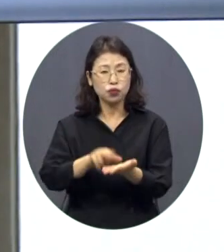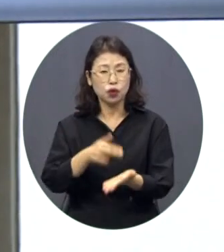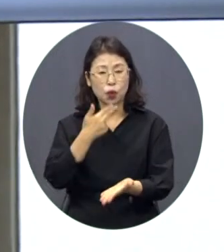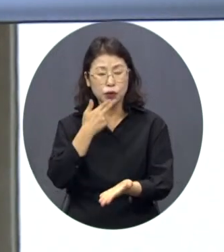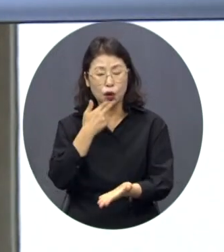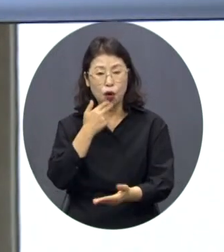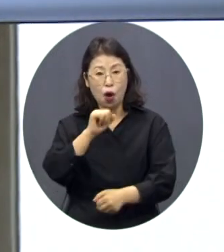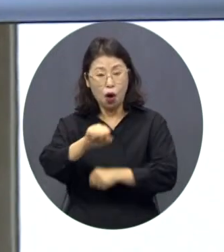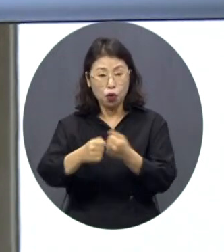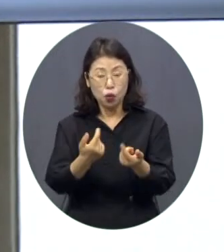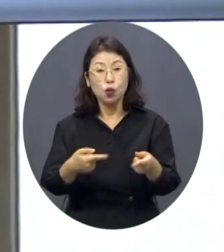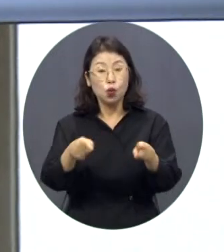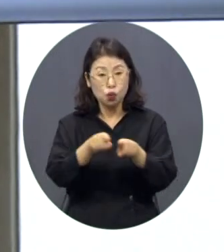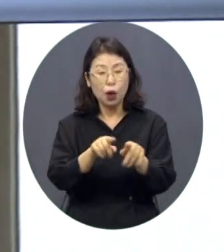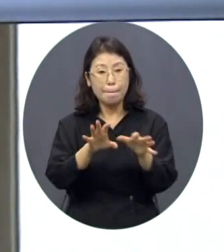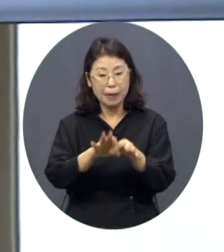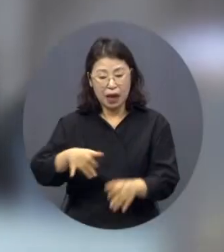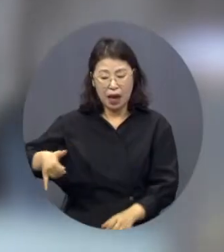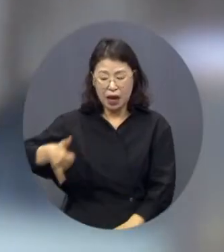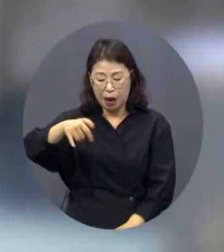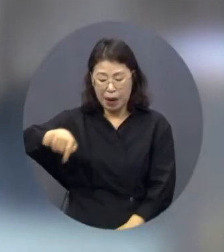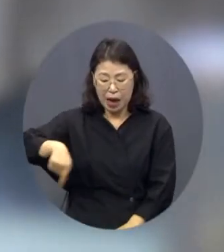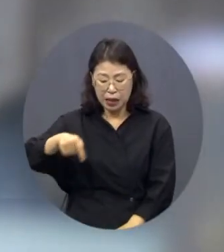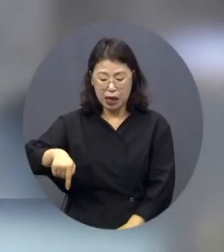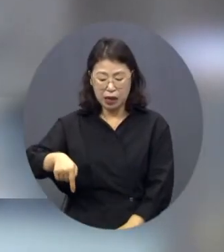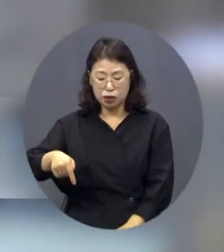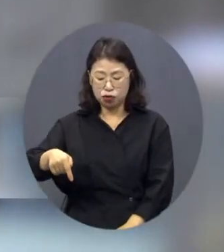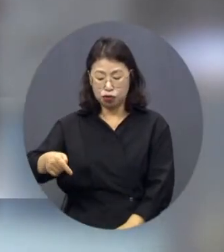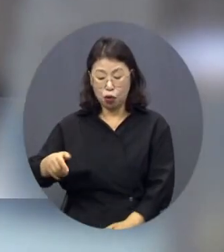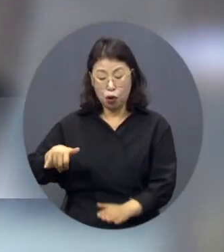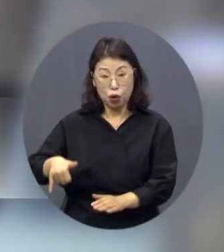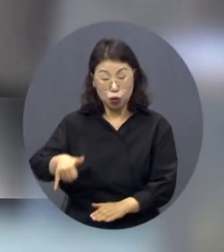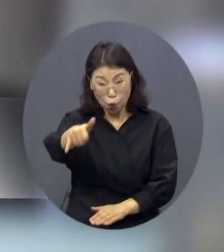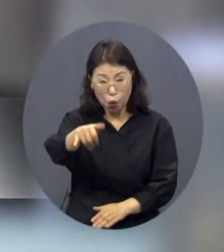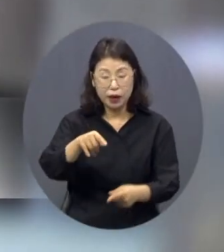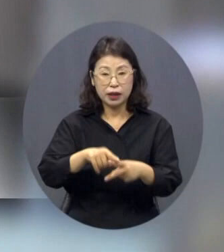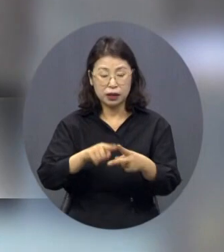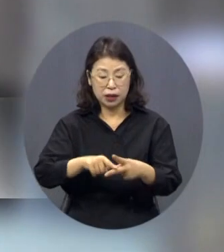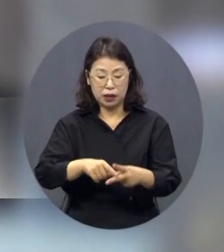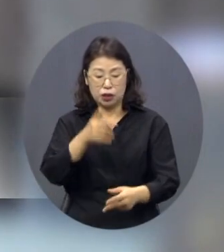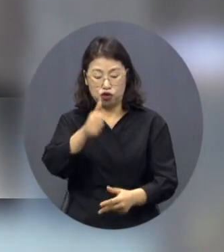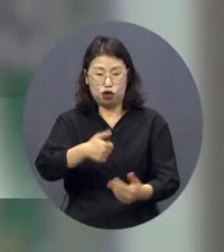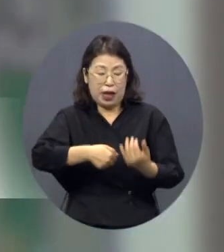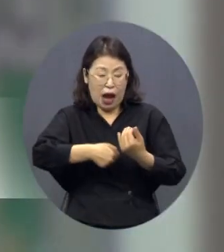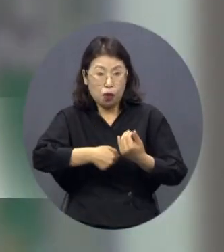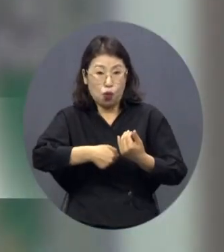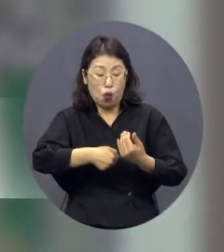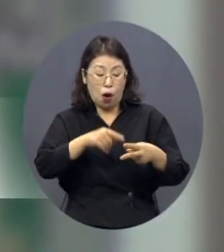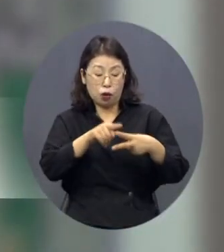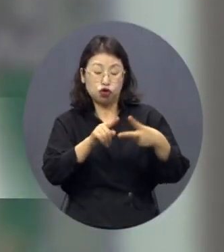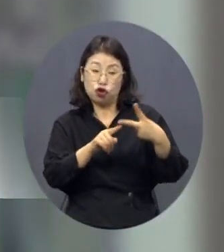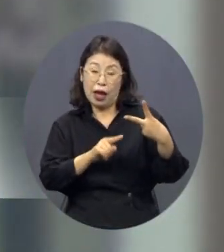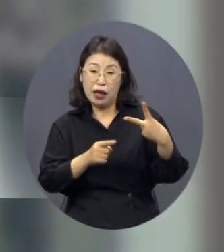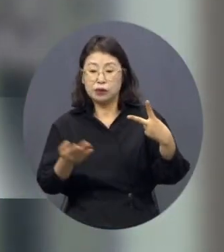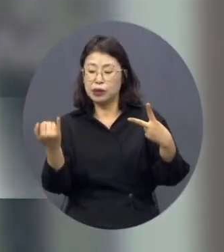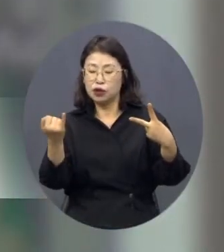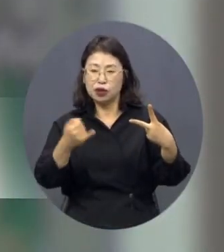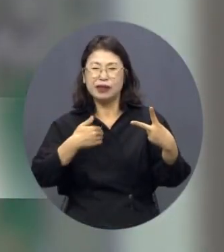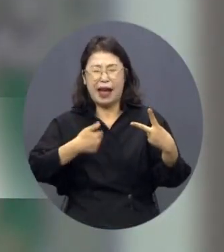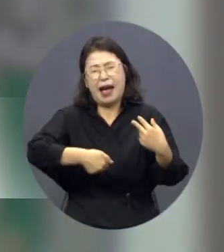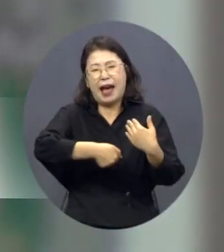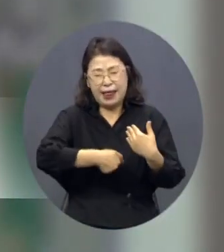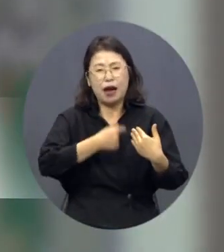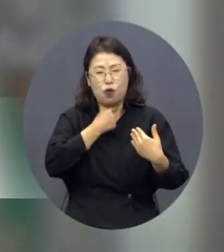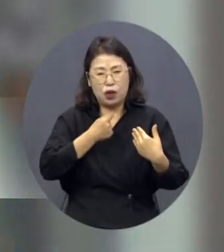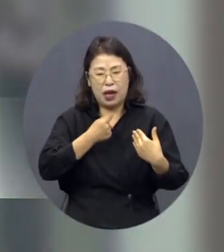반려동물의 경우 규정에 따라 가방 안에 넣고 엑스레이 장비를 통과시키거나 주인이 안고 이동해야 하는데 여성이 안고 가길